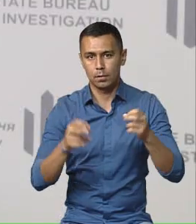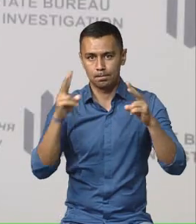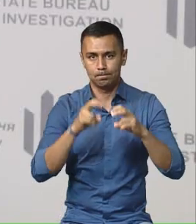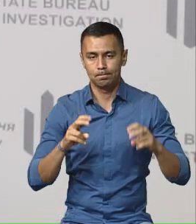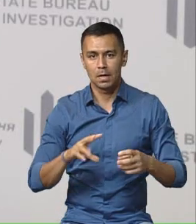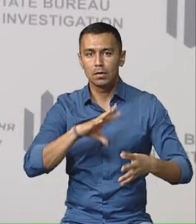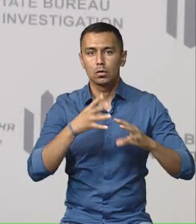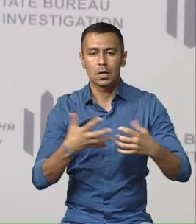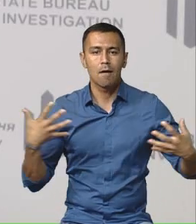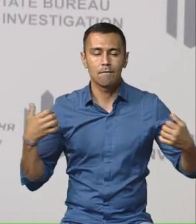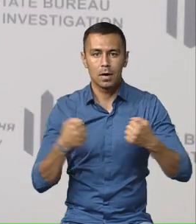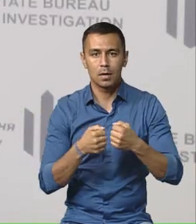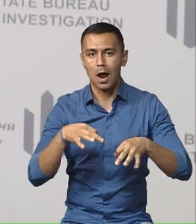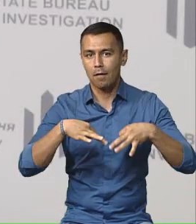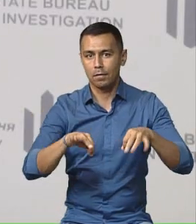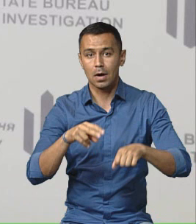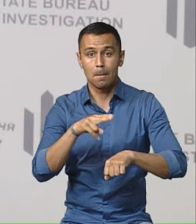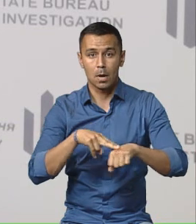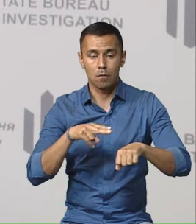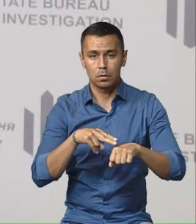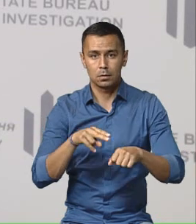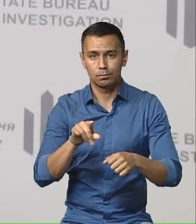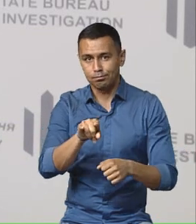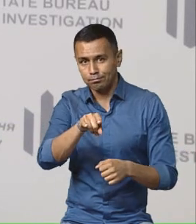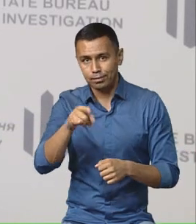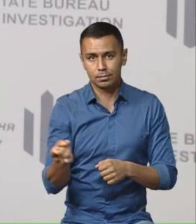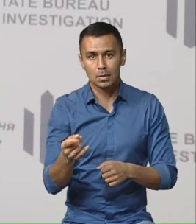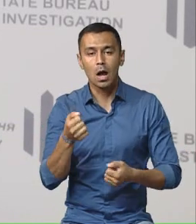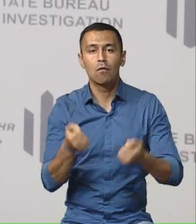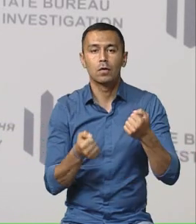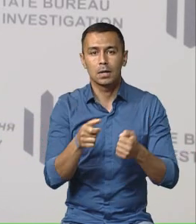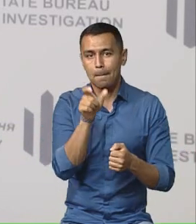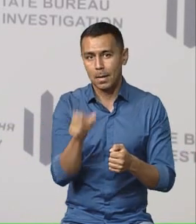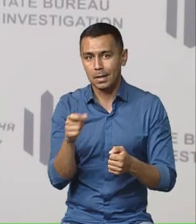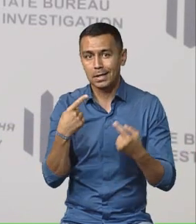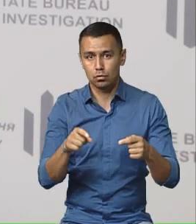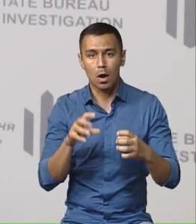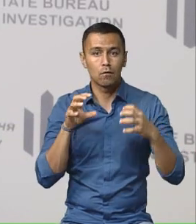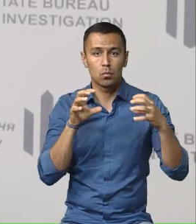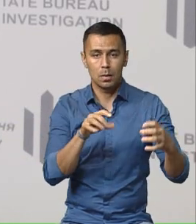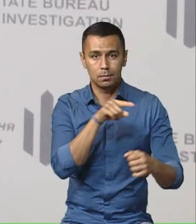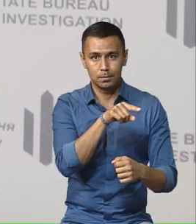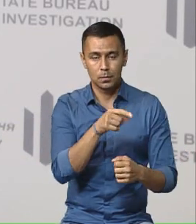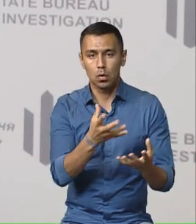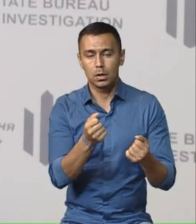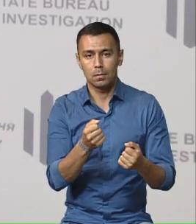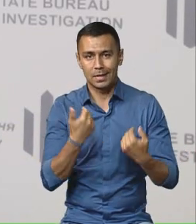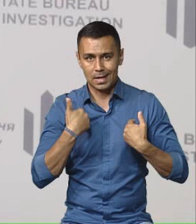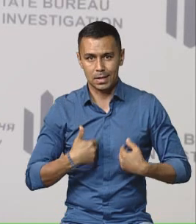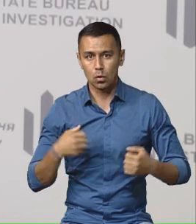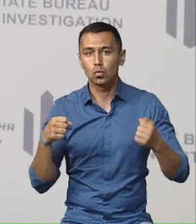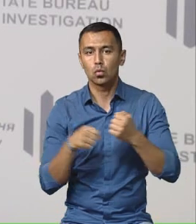В результаті аварії автівка правоохоронця перевернулась, а водій та пасажир іншого автомобіля отримав тілесні